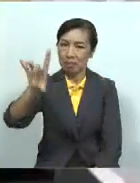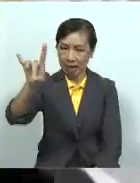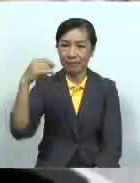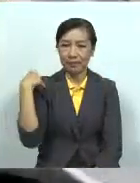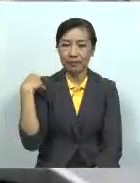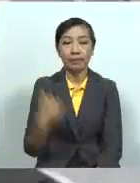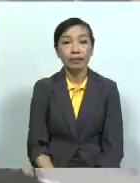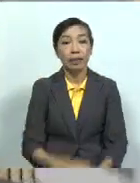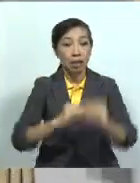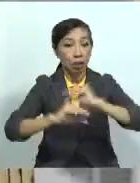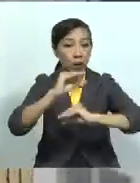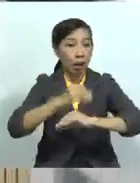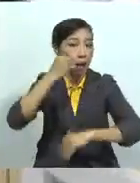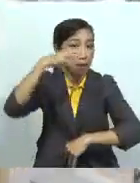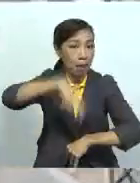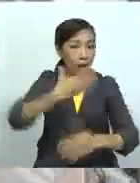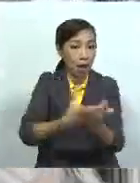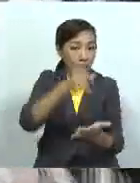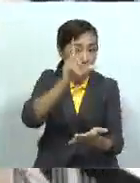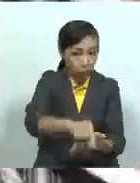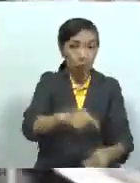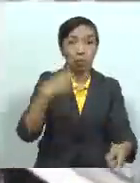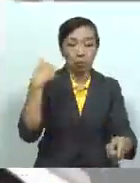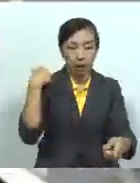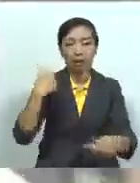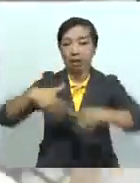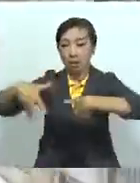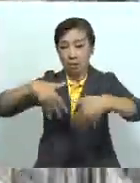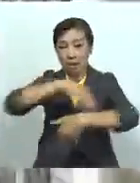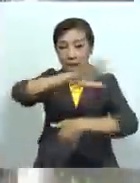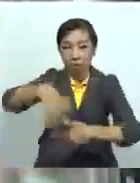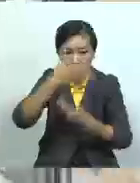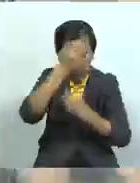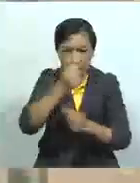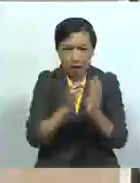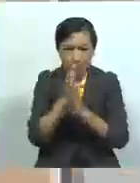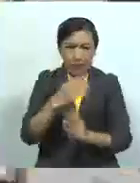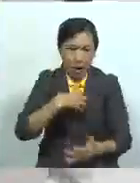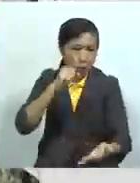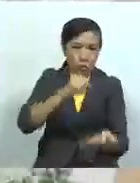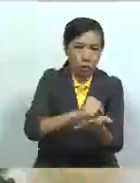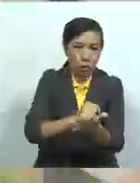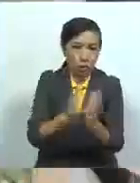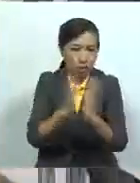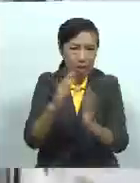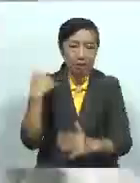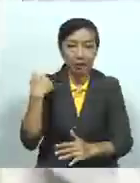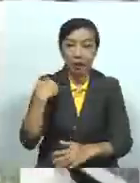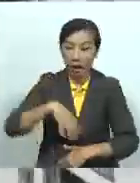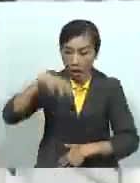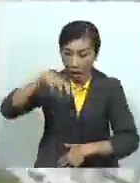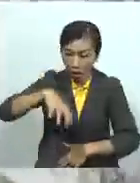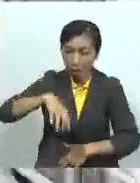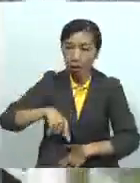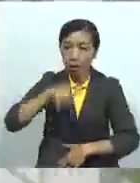อนว่าเมื่อโครงการที่อยู่อาศัยราคาย่อมเยาเกิดขึ้นก็ทำให้ประชาชนสนใจอย่างล้นหลามกรมธนารักษ์พร้อมเดินหน้าเฟส